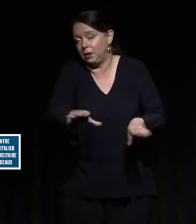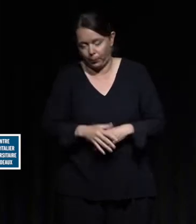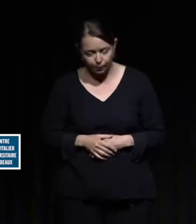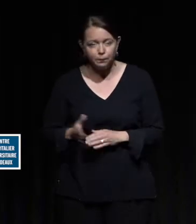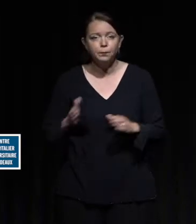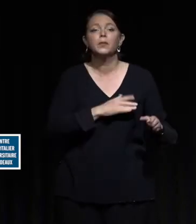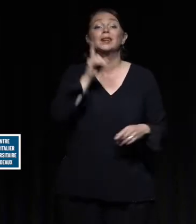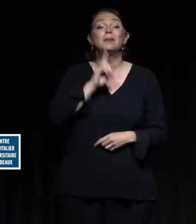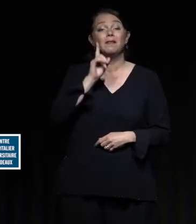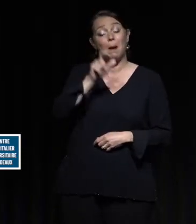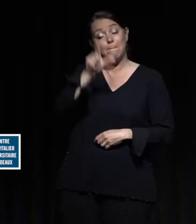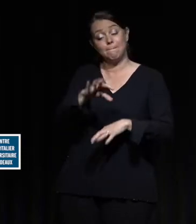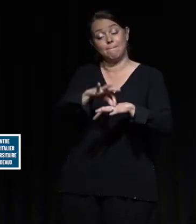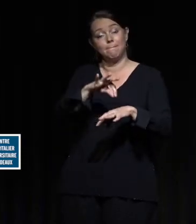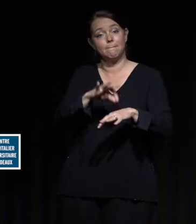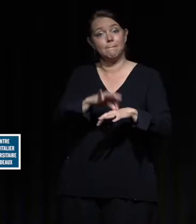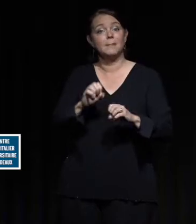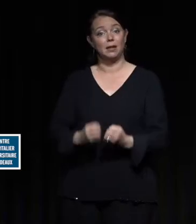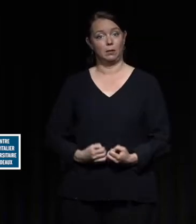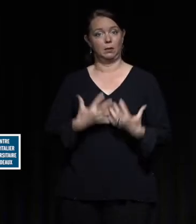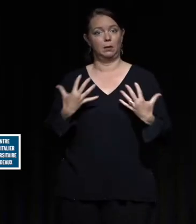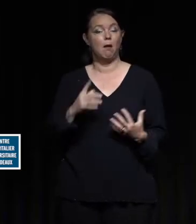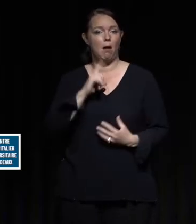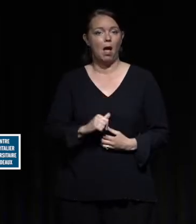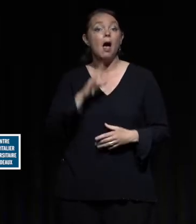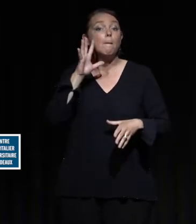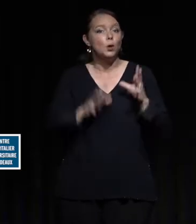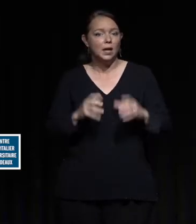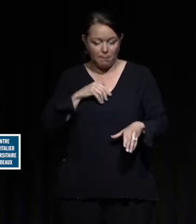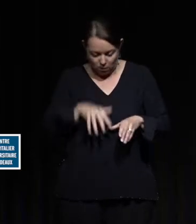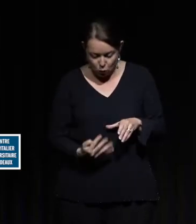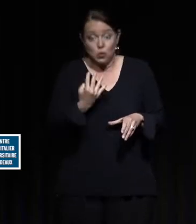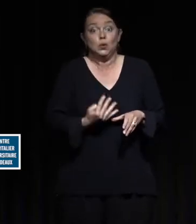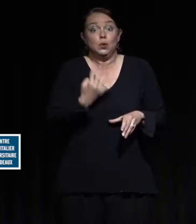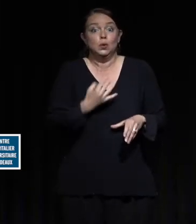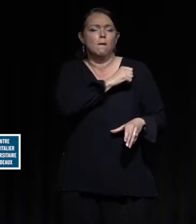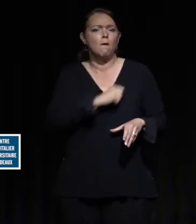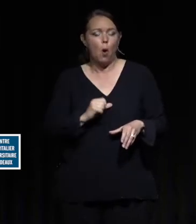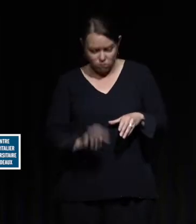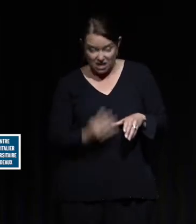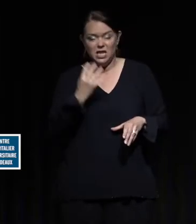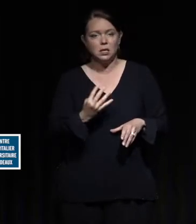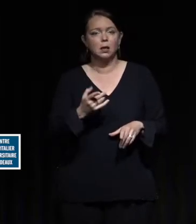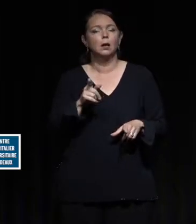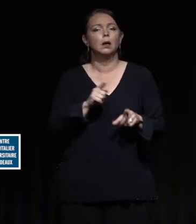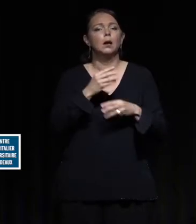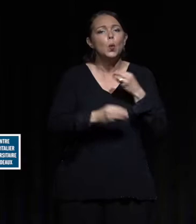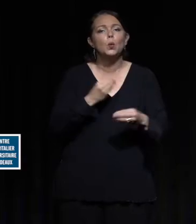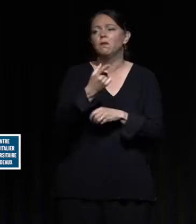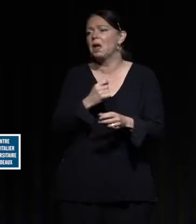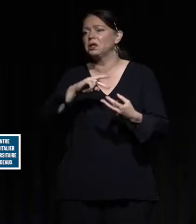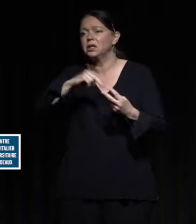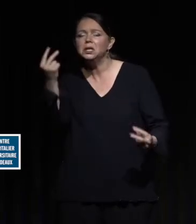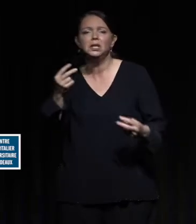femme endométriosique, peut-être parce que le reflux est excessif, peut-être parce que le milieu péritonéal, pour des raisons immunologiques ou génétiques,